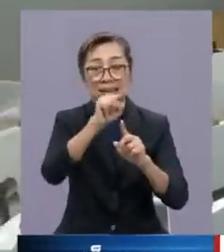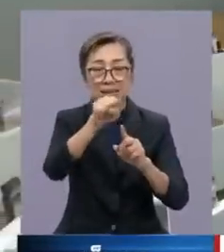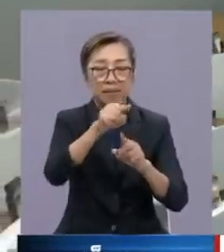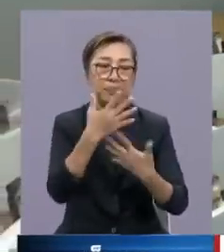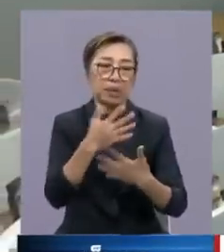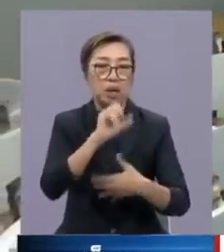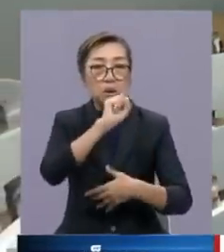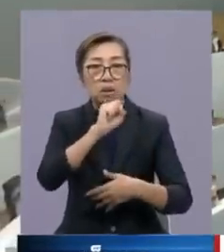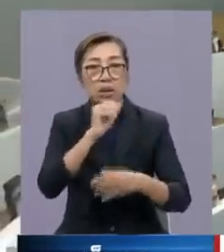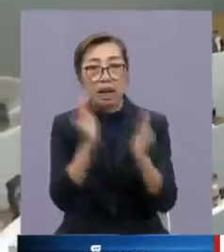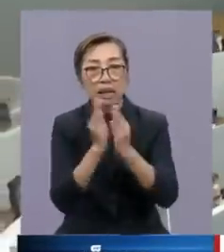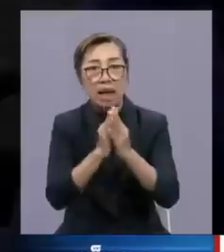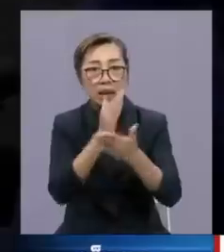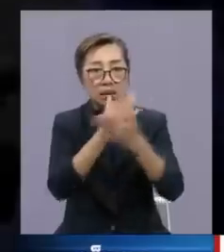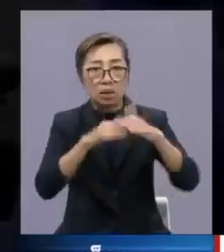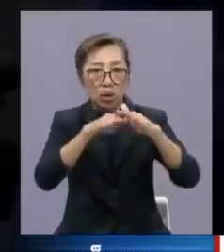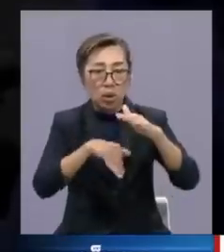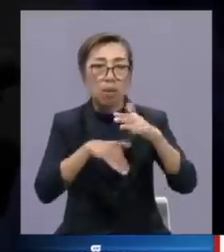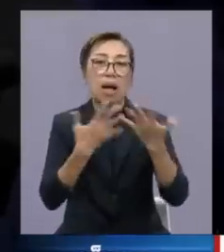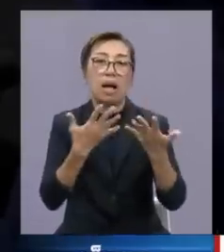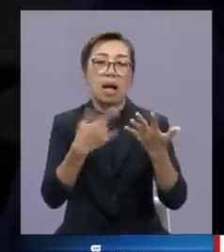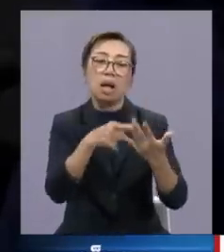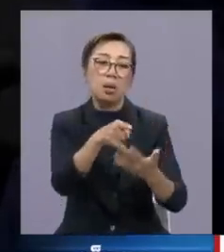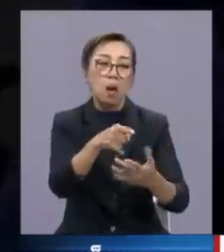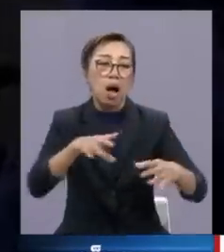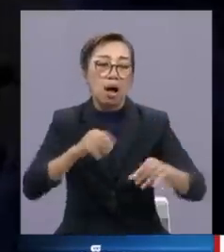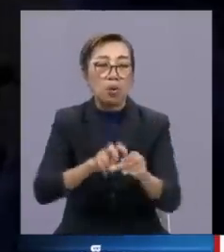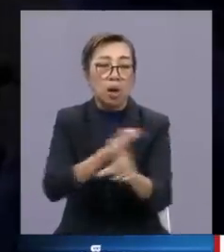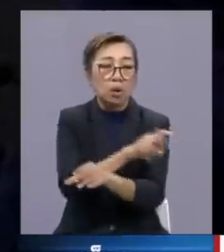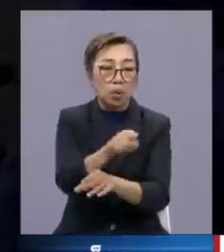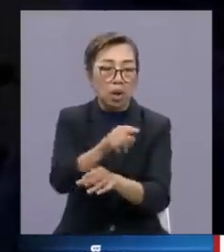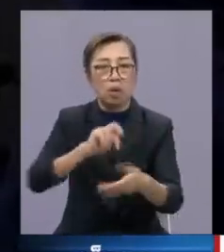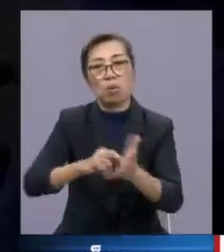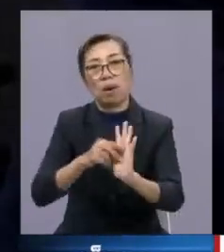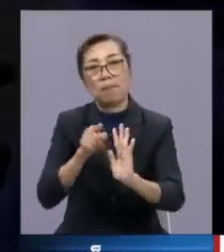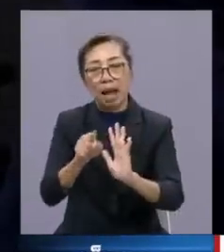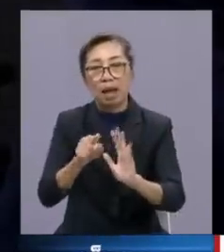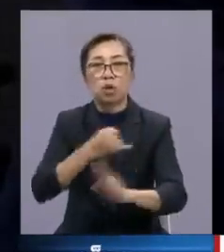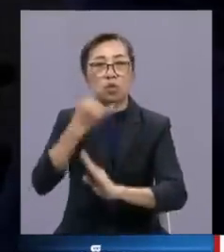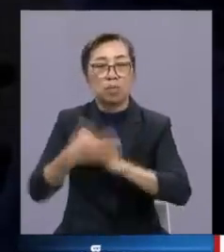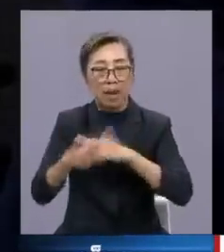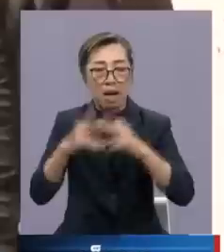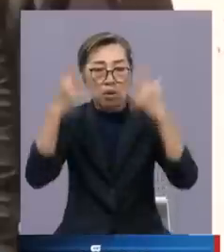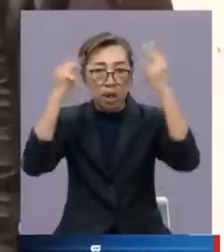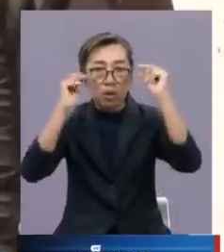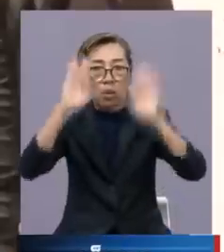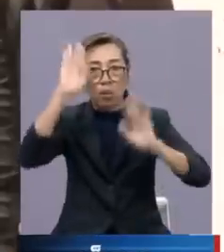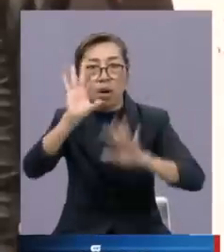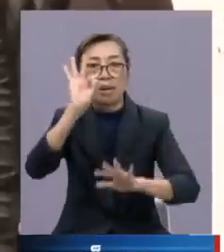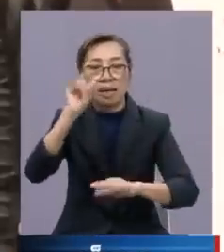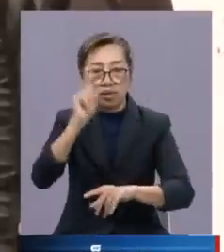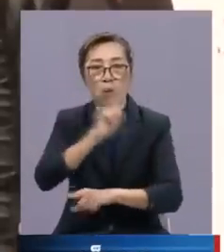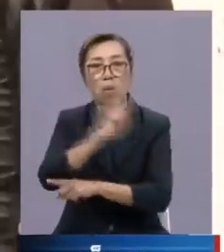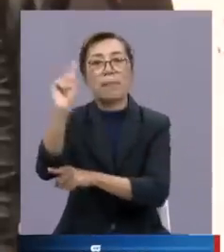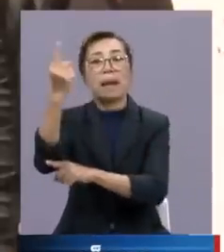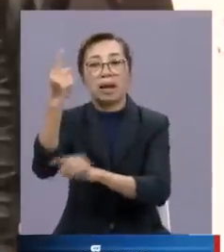สิทธิ์ก็ถือว่ากระบวนการเลือกนายกได้จบลงไปแล้วและควรที่จะกำหนดวันเลือกนายกในวันอื่นแต่หากในที่ประชุมมีการ